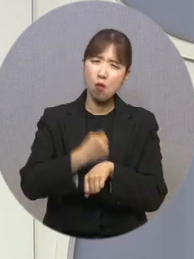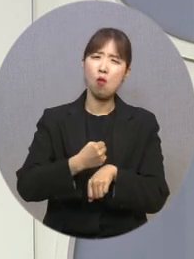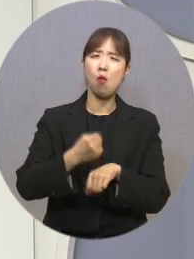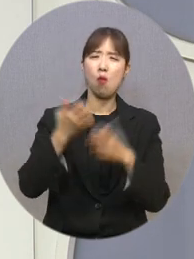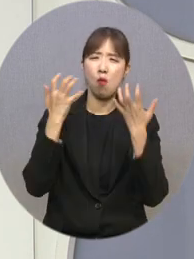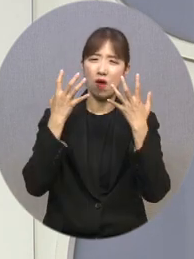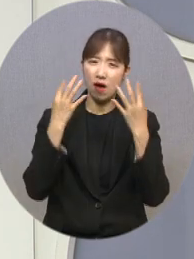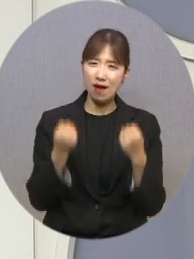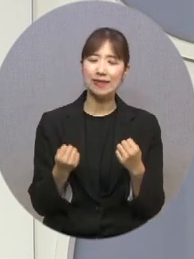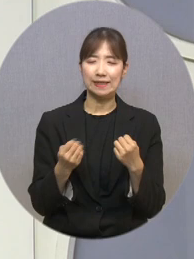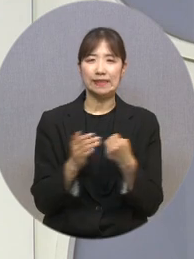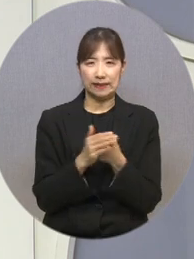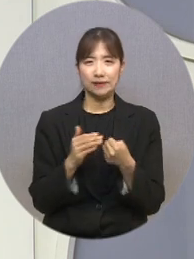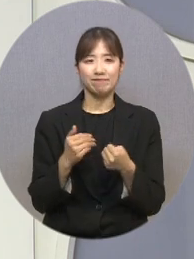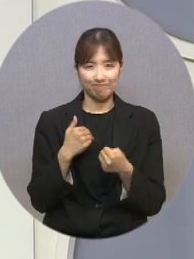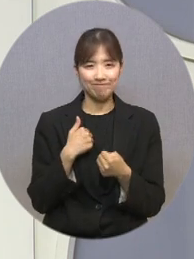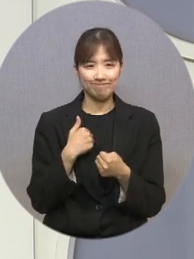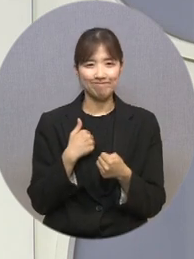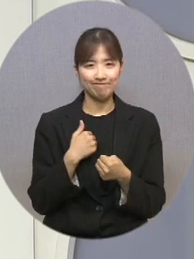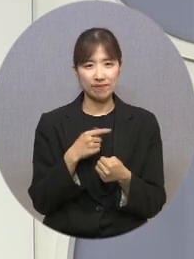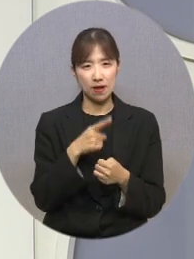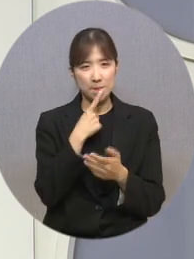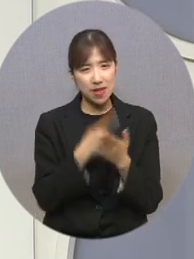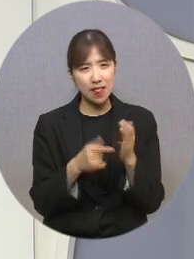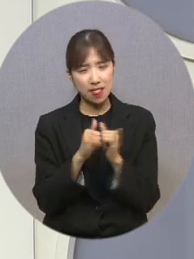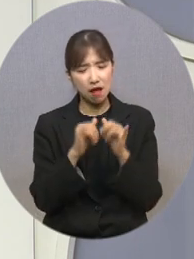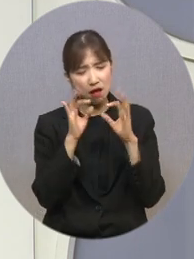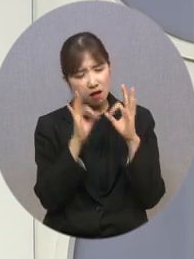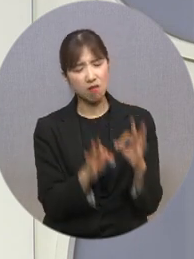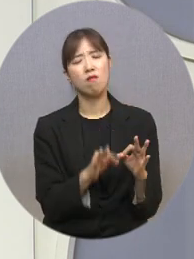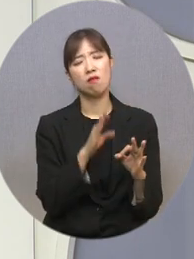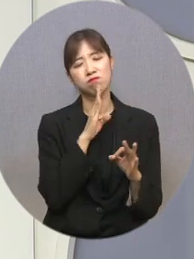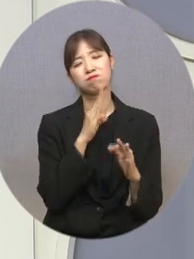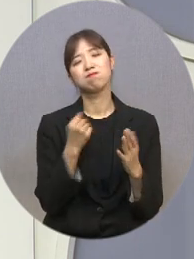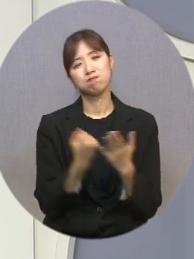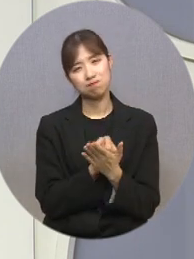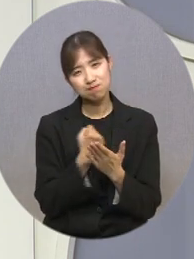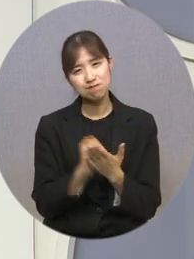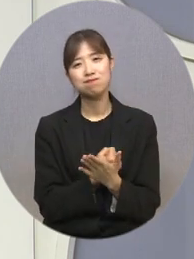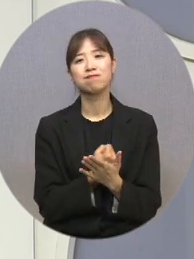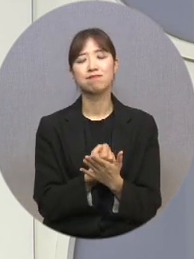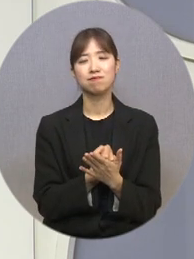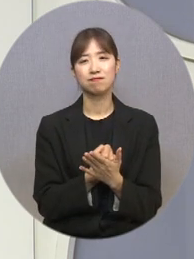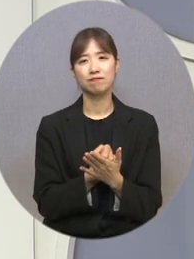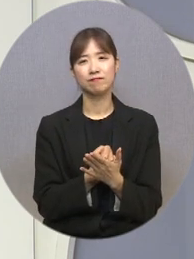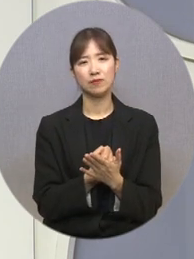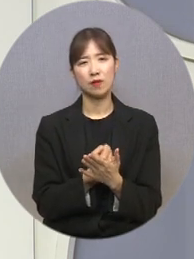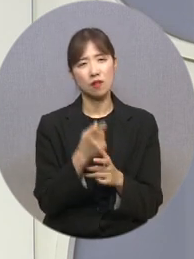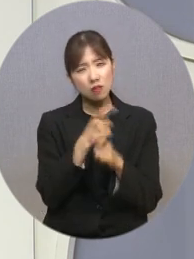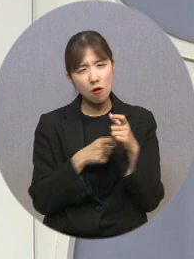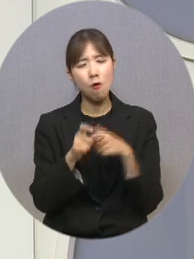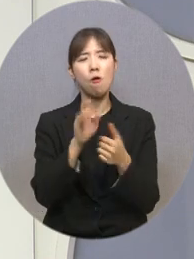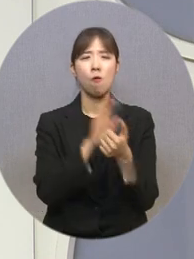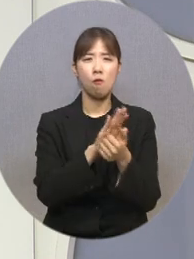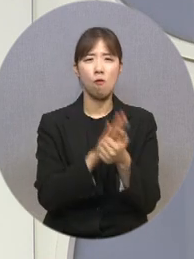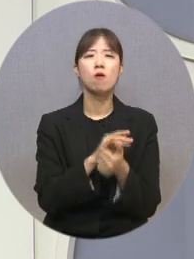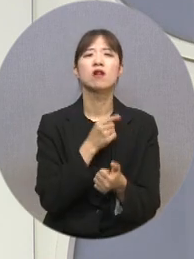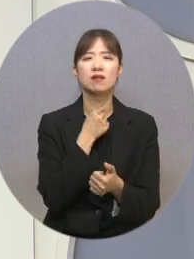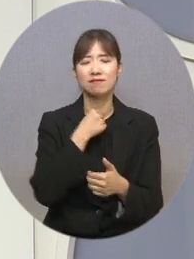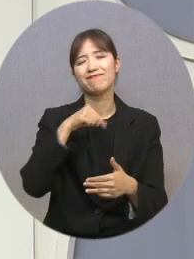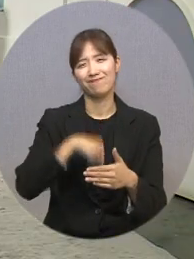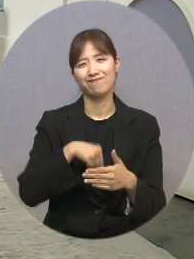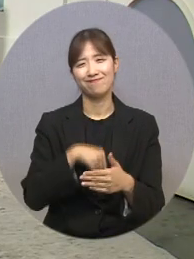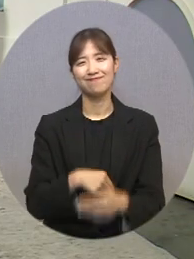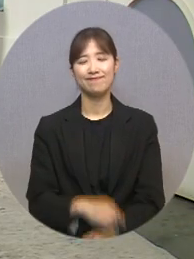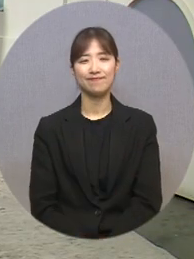보니까 자연스럽게 사건 속에서 나오는 피해자들 굉장히 보면은 굉장히 안타깝고 뭐라도 좀 이렇게 도와주고 싶고 어떤 그런 생각이